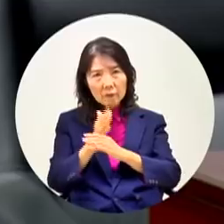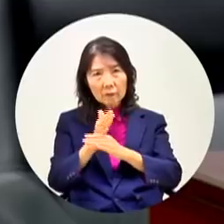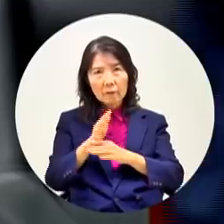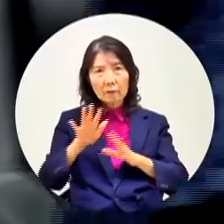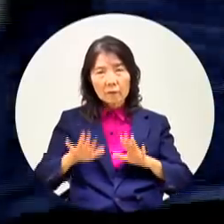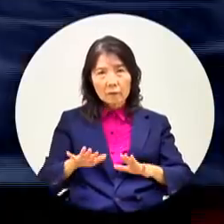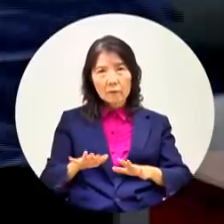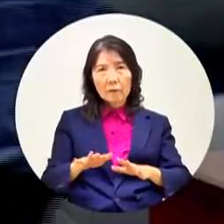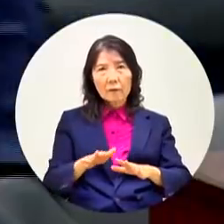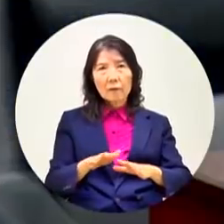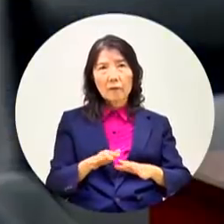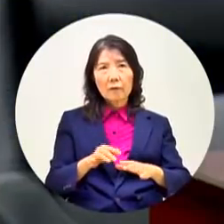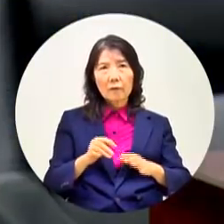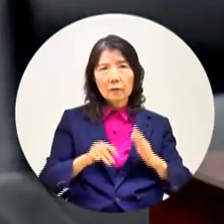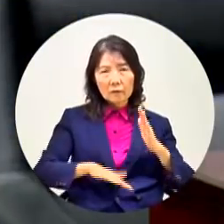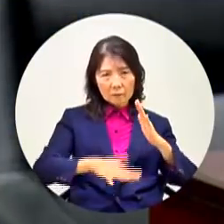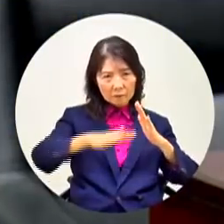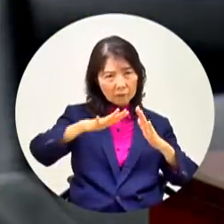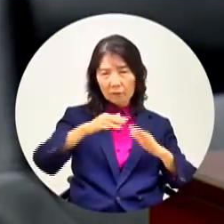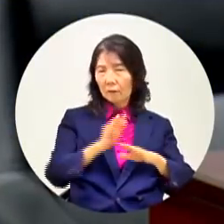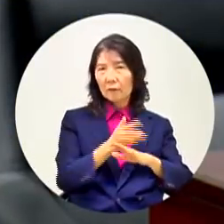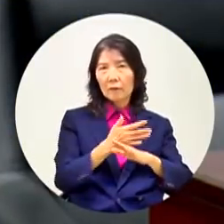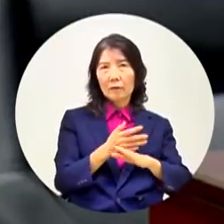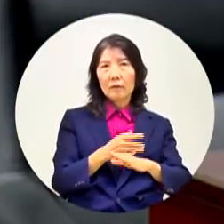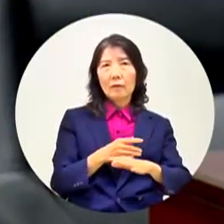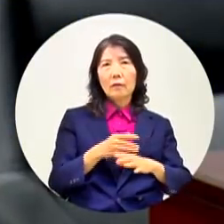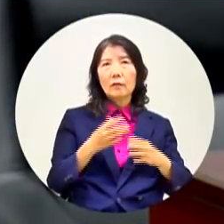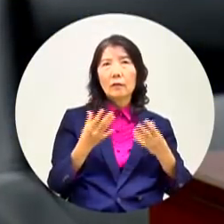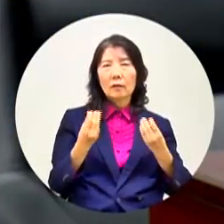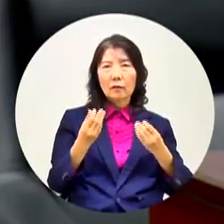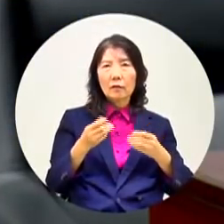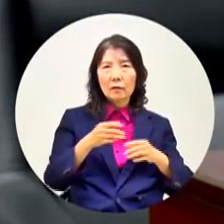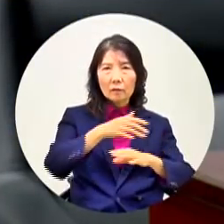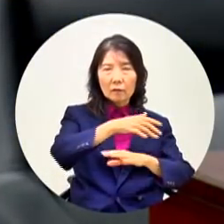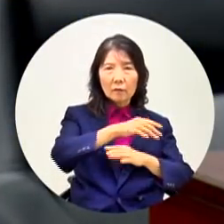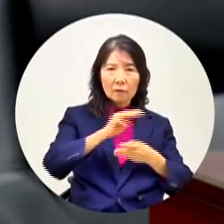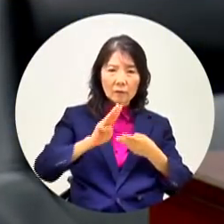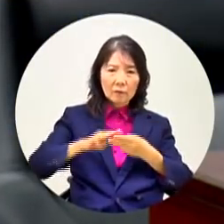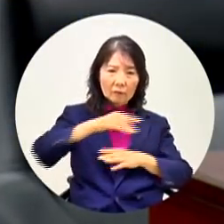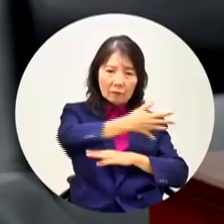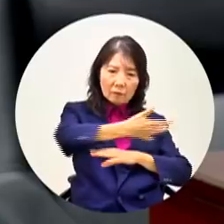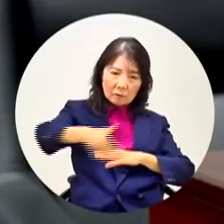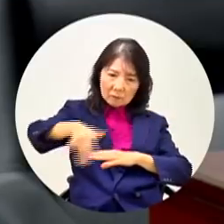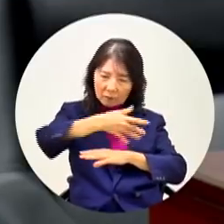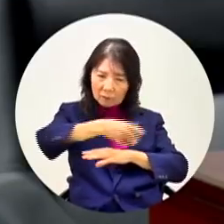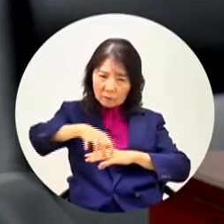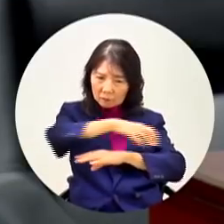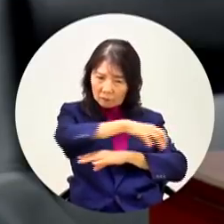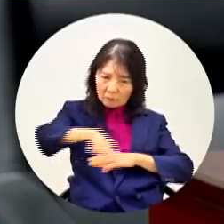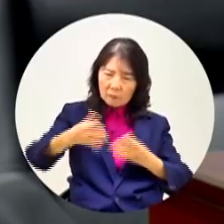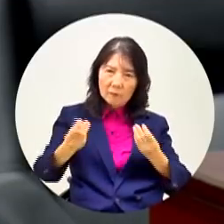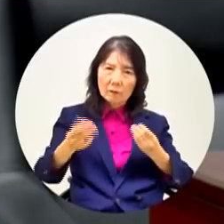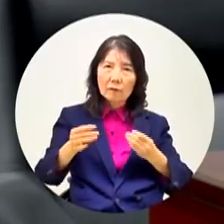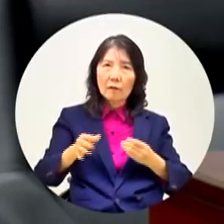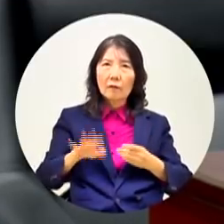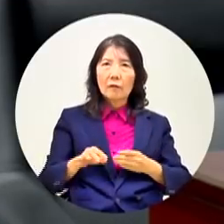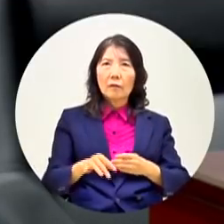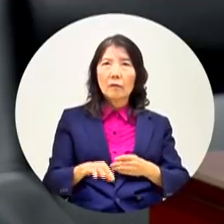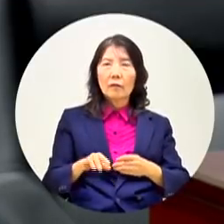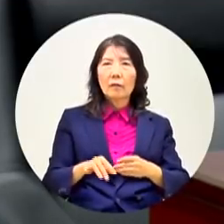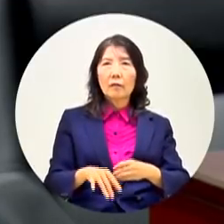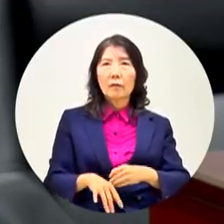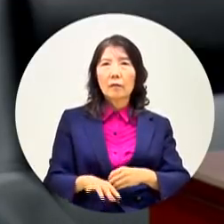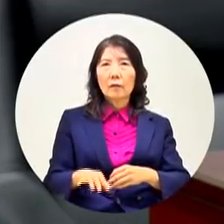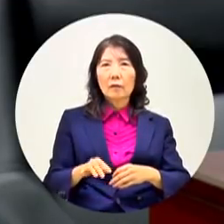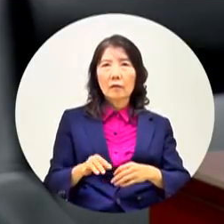也免饮水啊，所以就无灌溉沟。当然，即个所谓沟就变区域排水，我们水